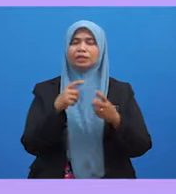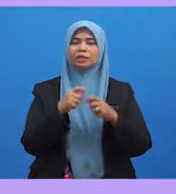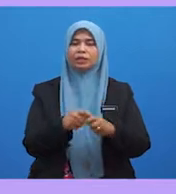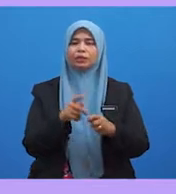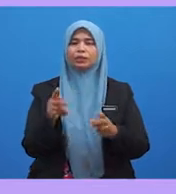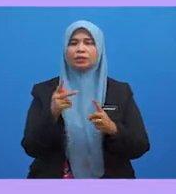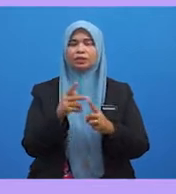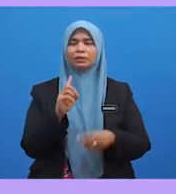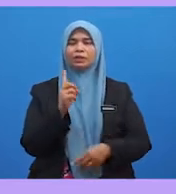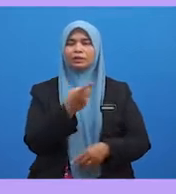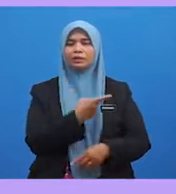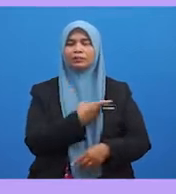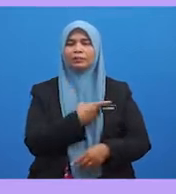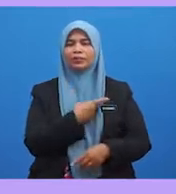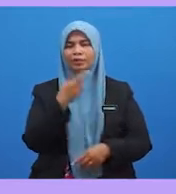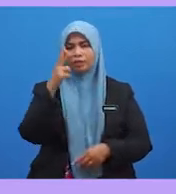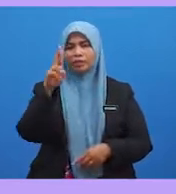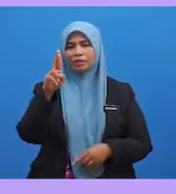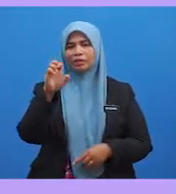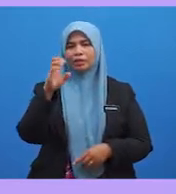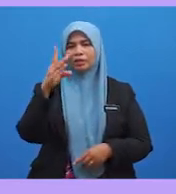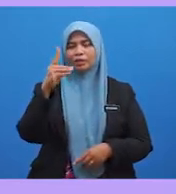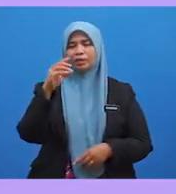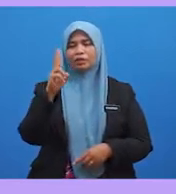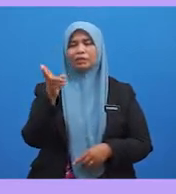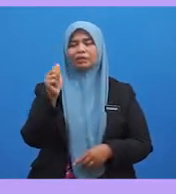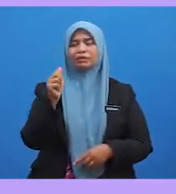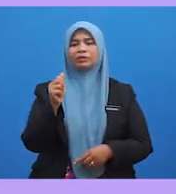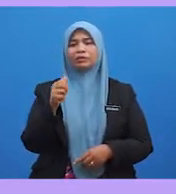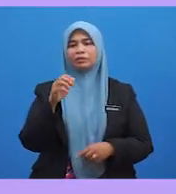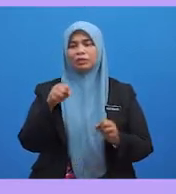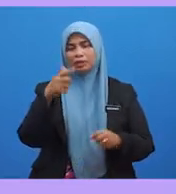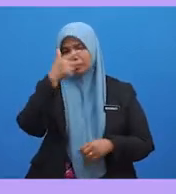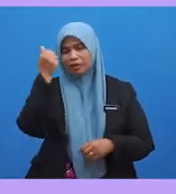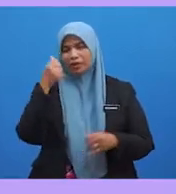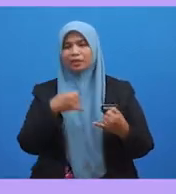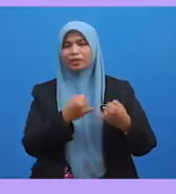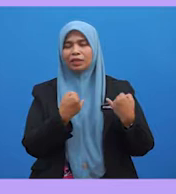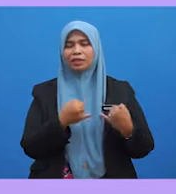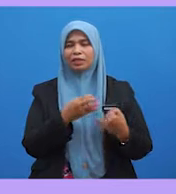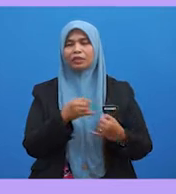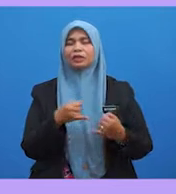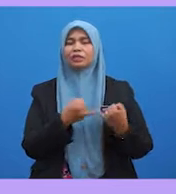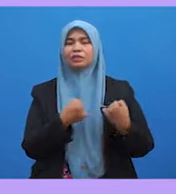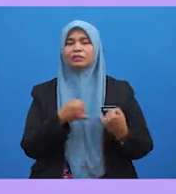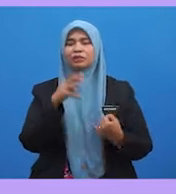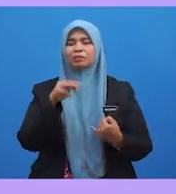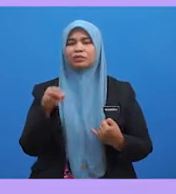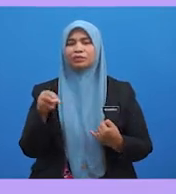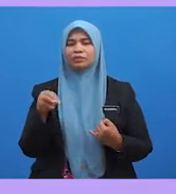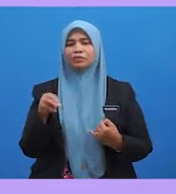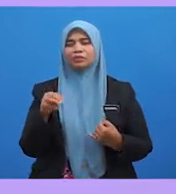kita. Redha akan menyebabkan hati dan jiwa murid-murid tidak akan menjadi keluh dan